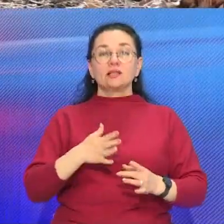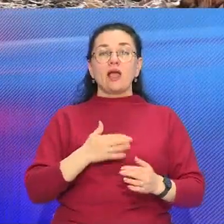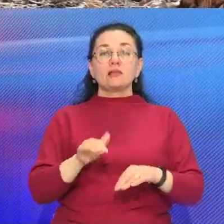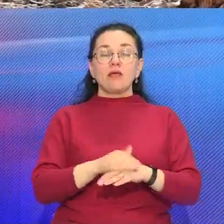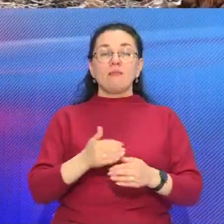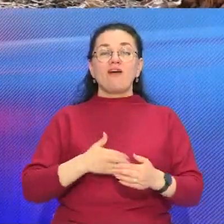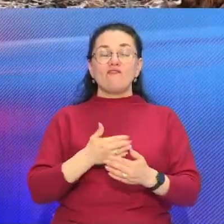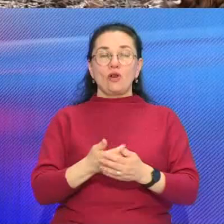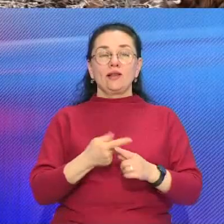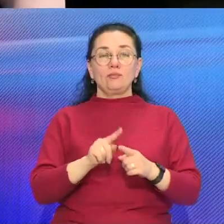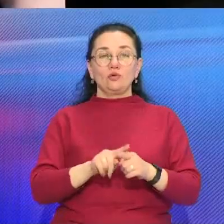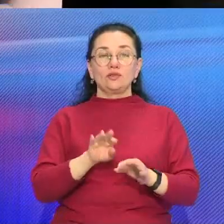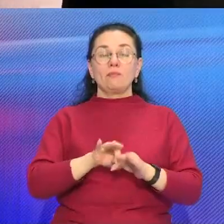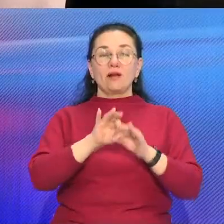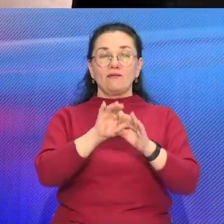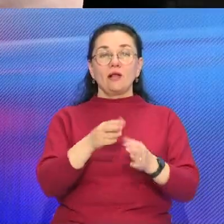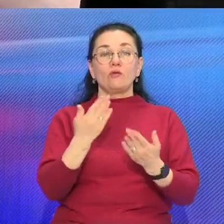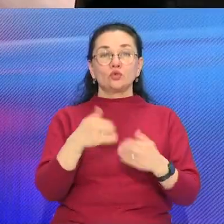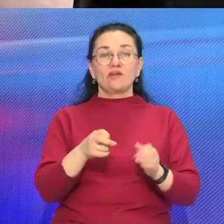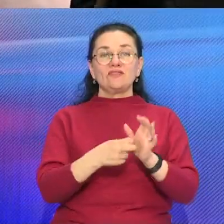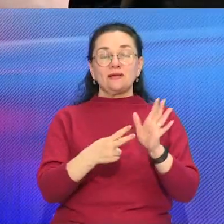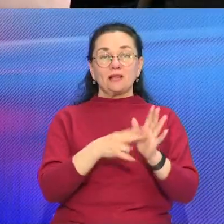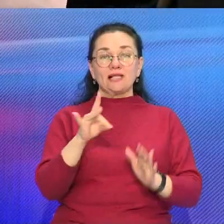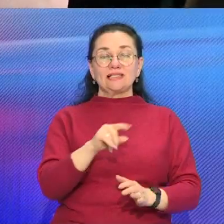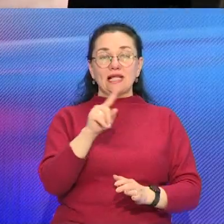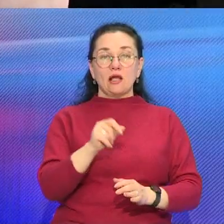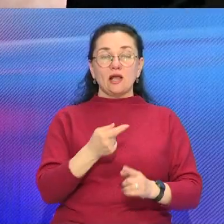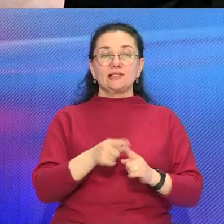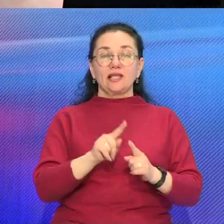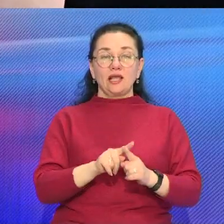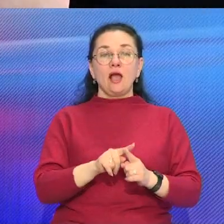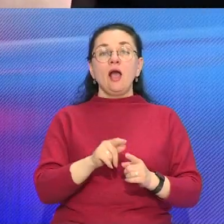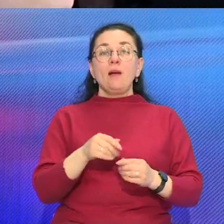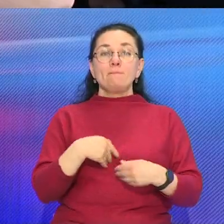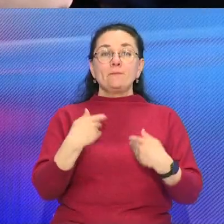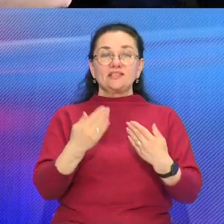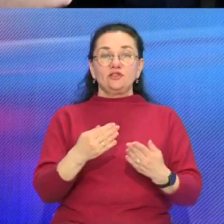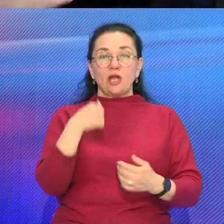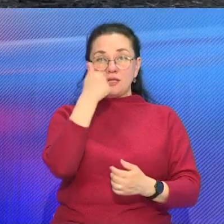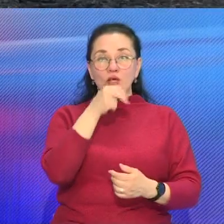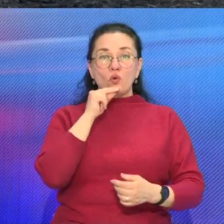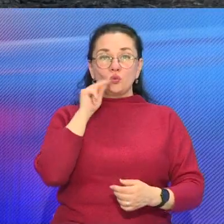разом» сёлета проходит у 17 раз и присвечена году якости.